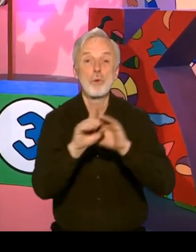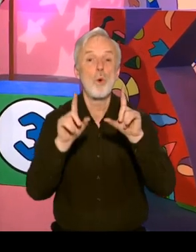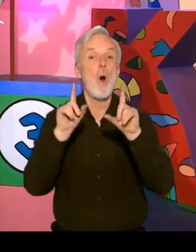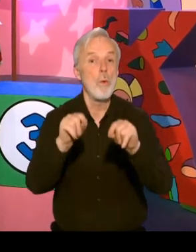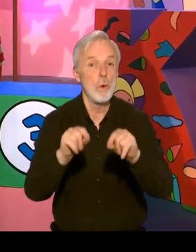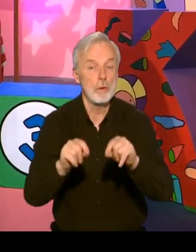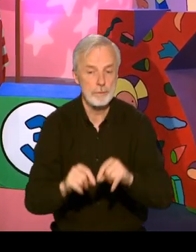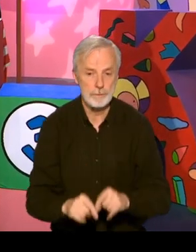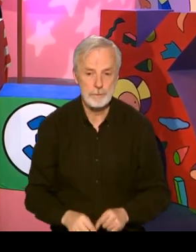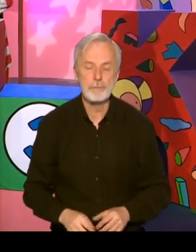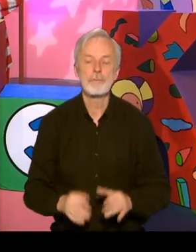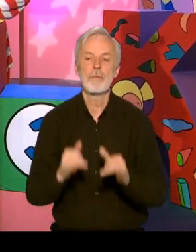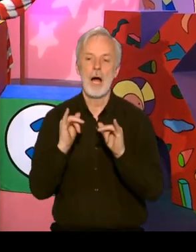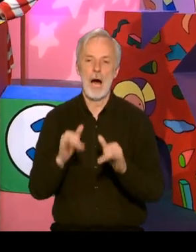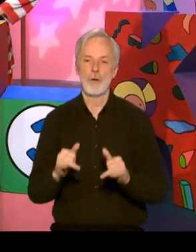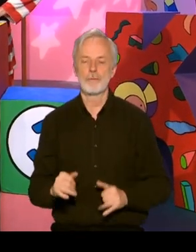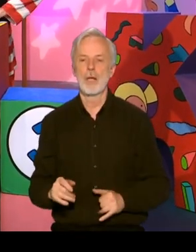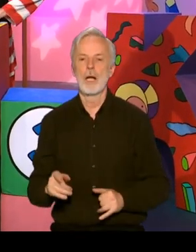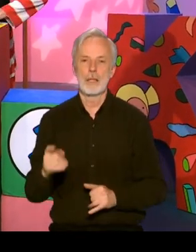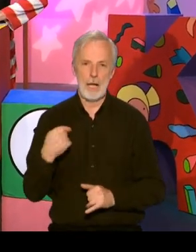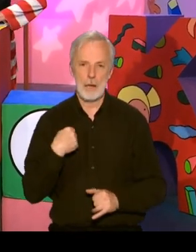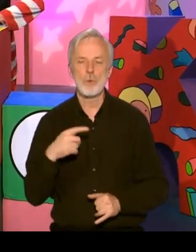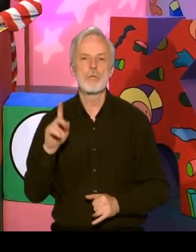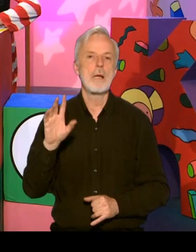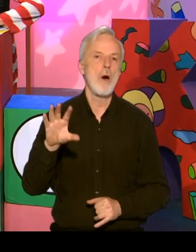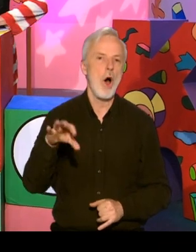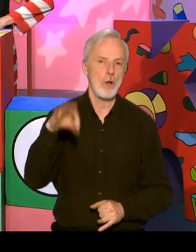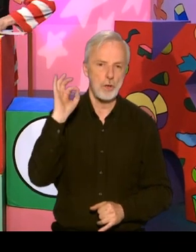Máš pravdu, tak já zavírám oči.